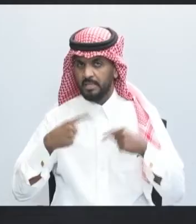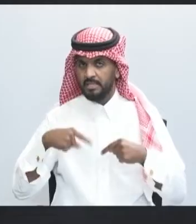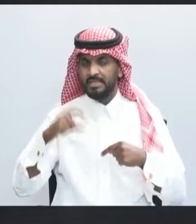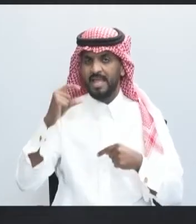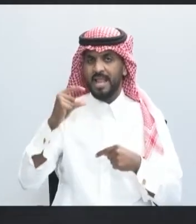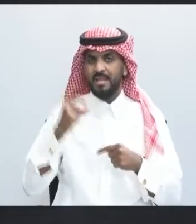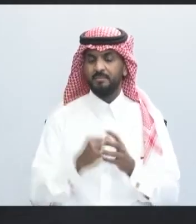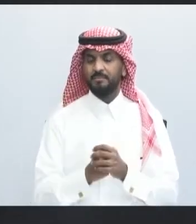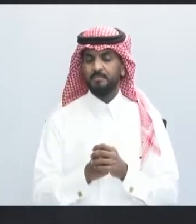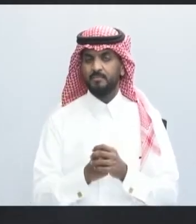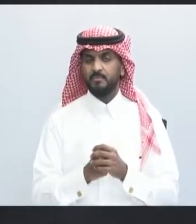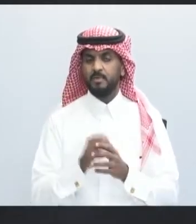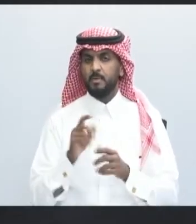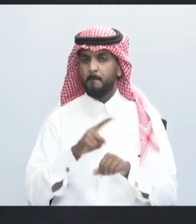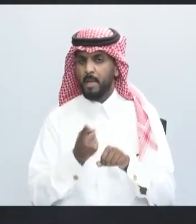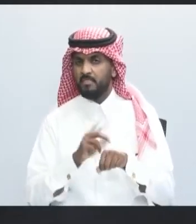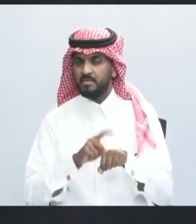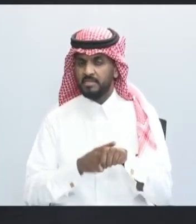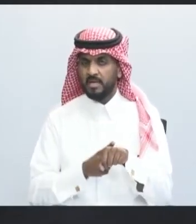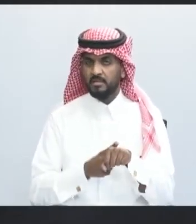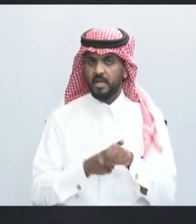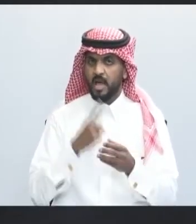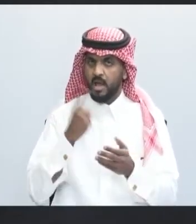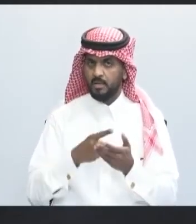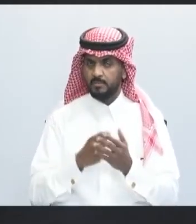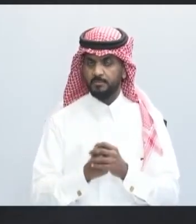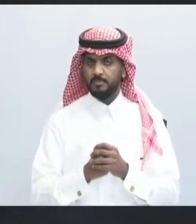ولكن بعض الساعات علينا